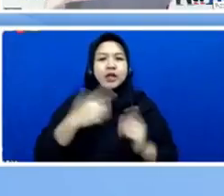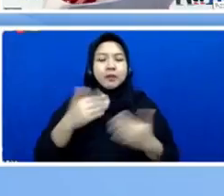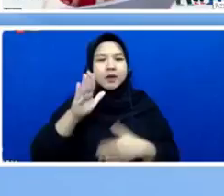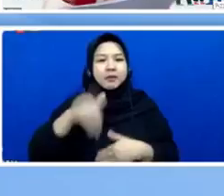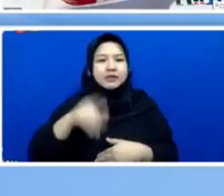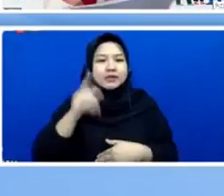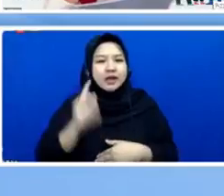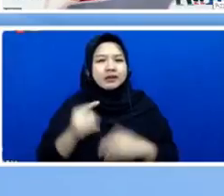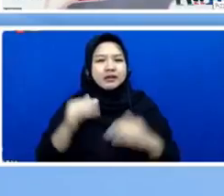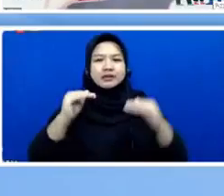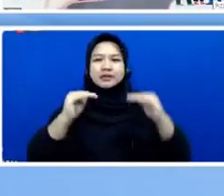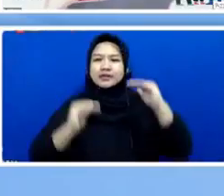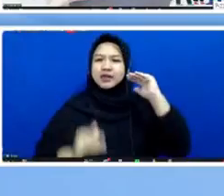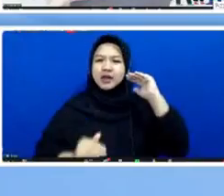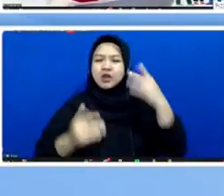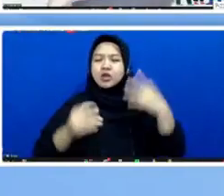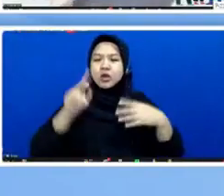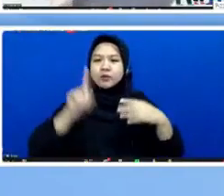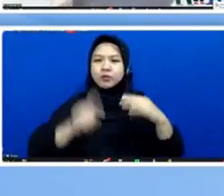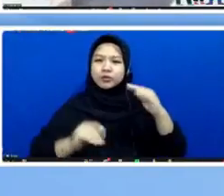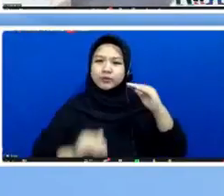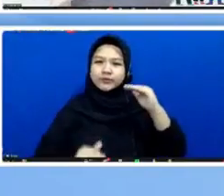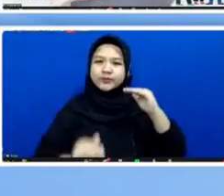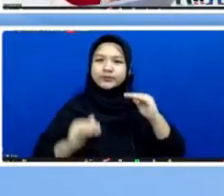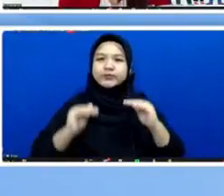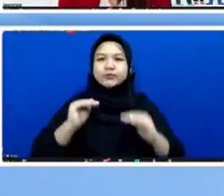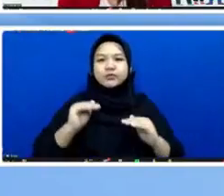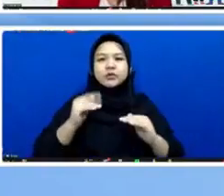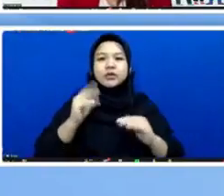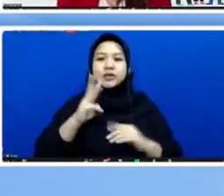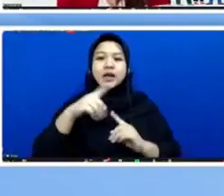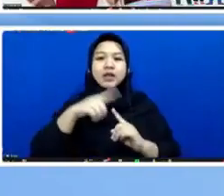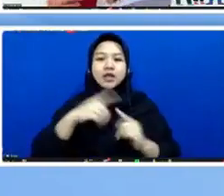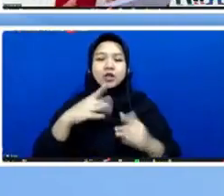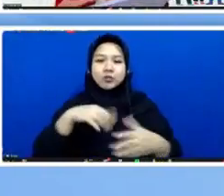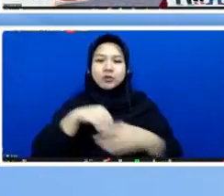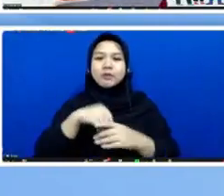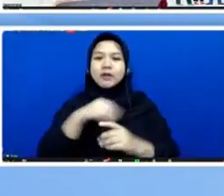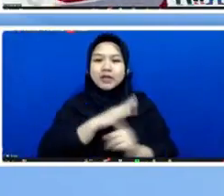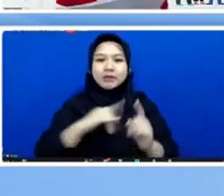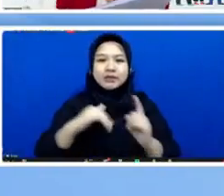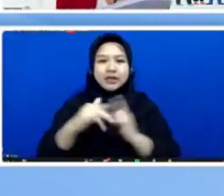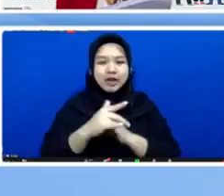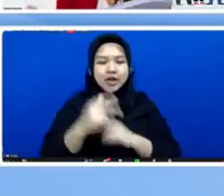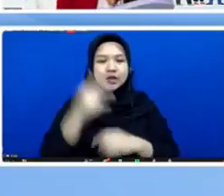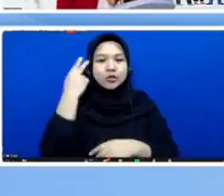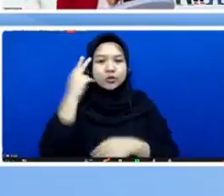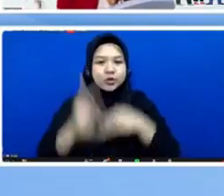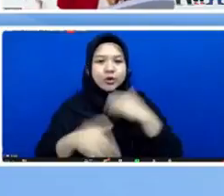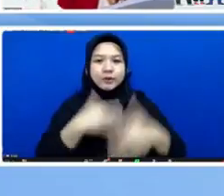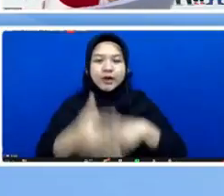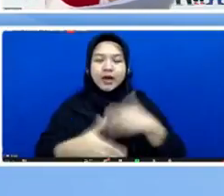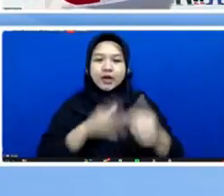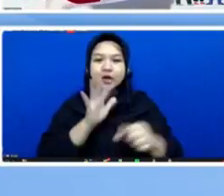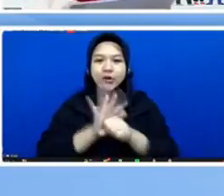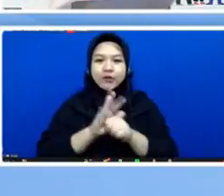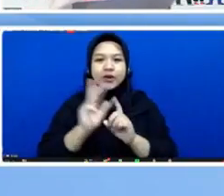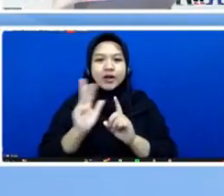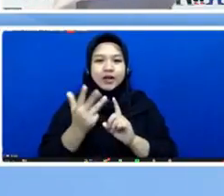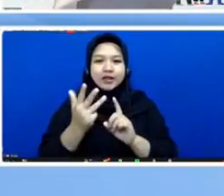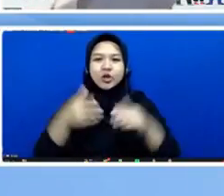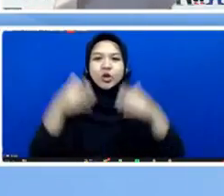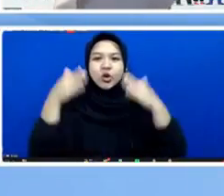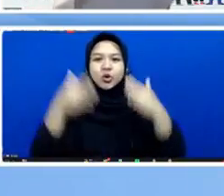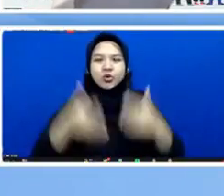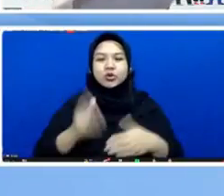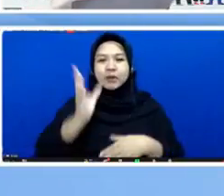ada kesenjangan atau yang perlu diamplifikasi terkait 3T dan juga pelibatan masyarakat dalam penanganan COVID-19 ini, khususnya juga